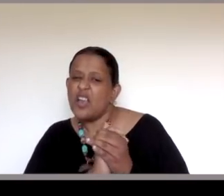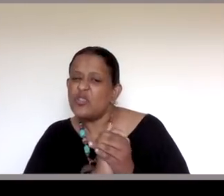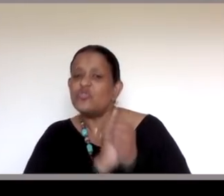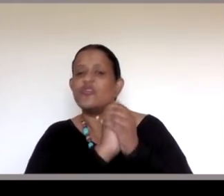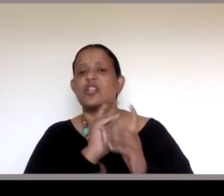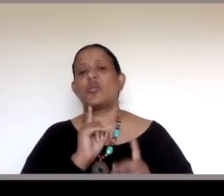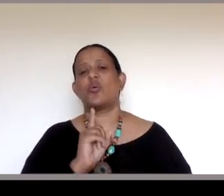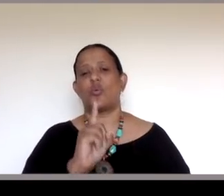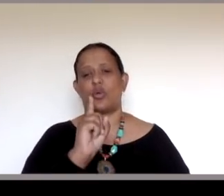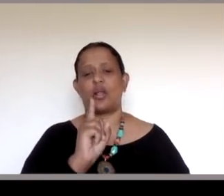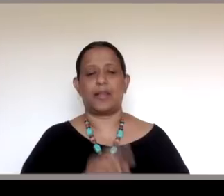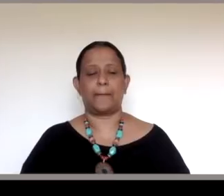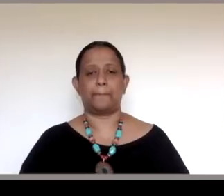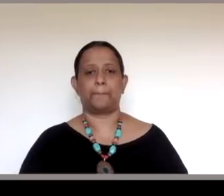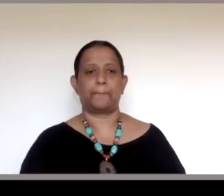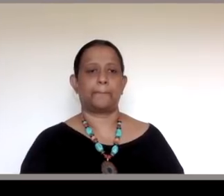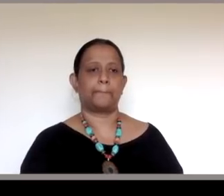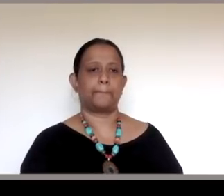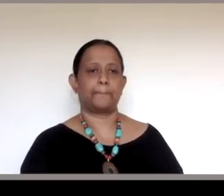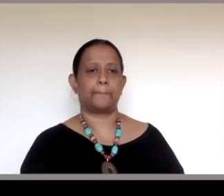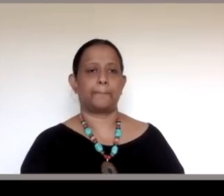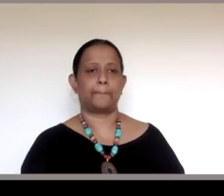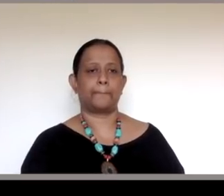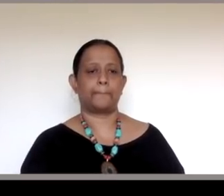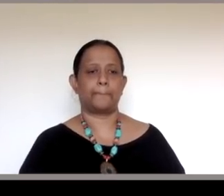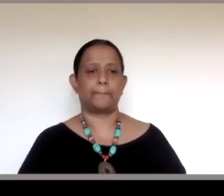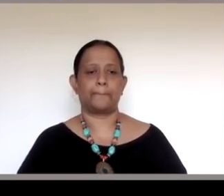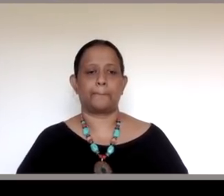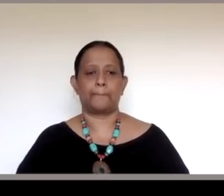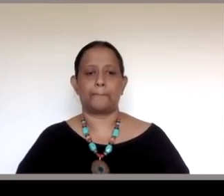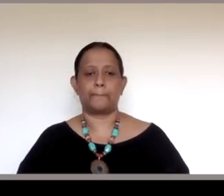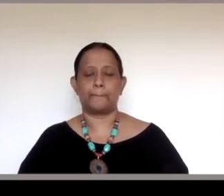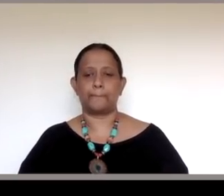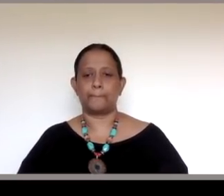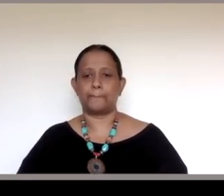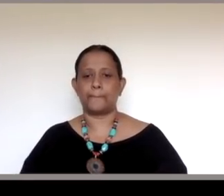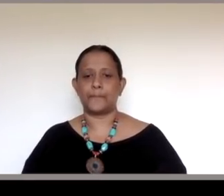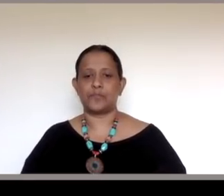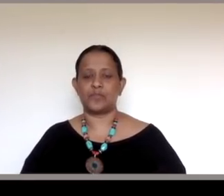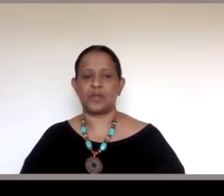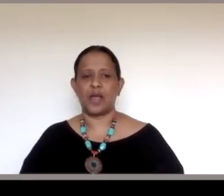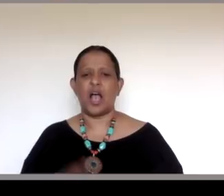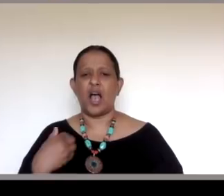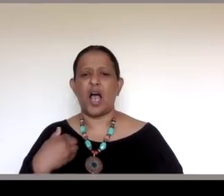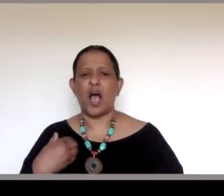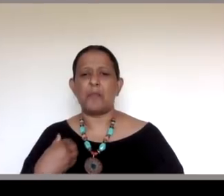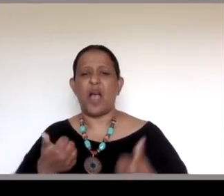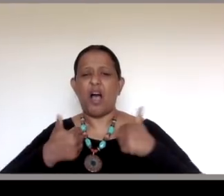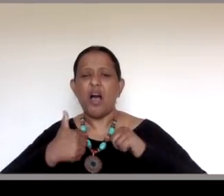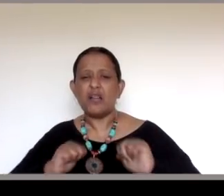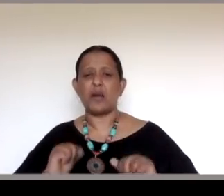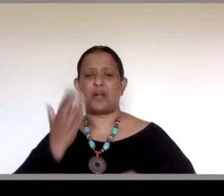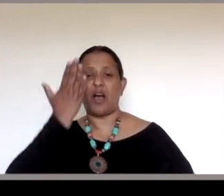ஒன்றாக பயணம் செய்கின்றது யட்டஹத் கம பிரீதிய கீழ்படிவும் மகிழ்ச்சி ஏவா நிம்புள்ள வகை அவர்கள் இரட்டை